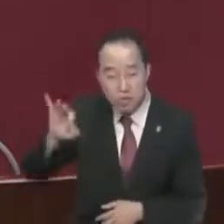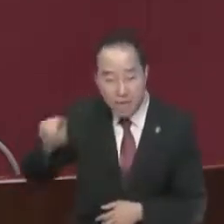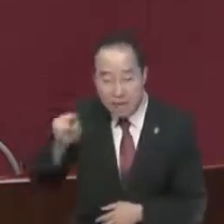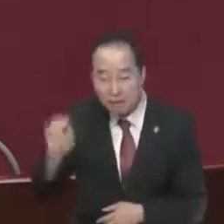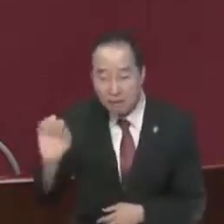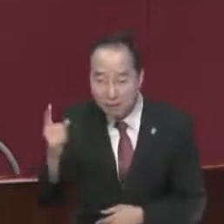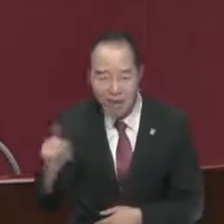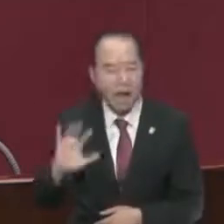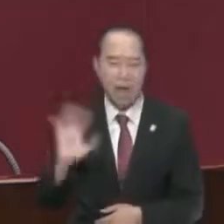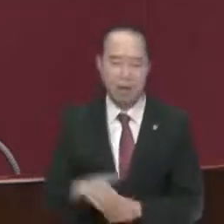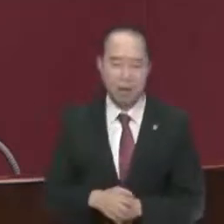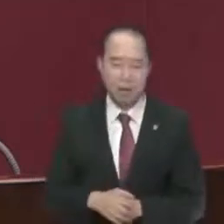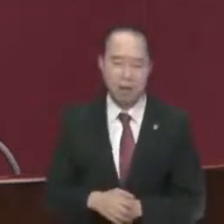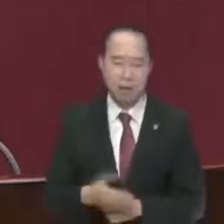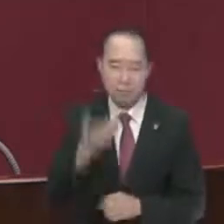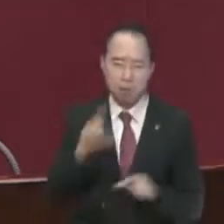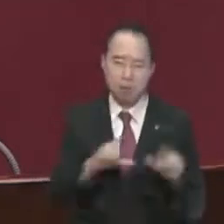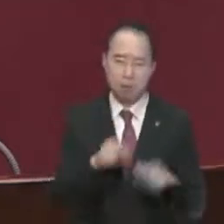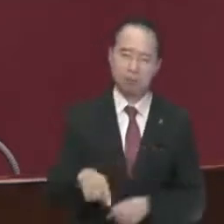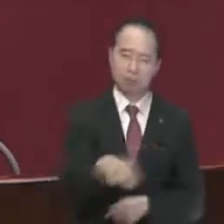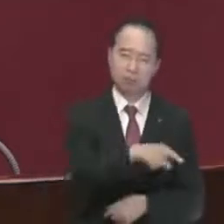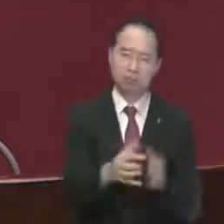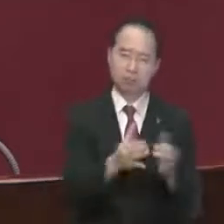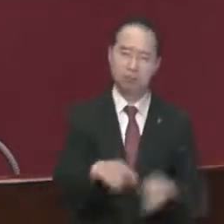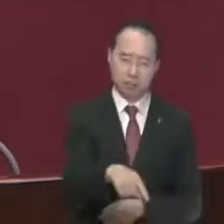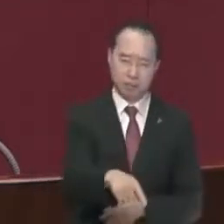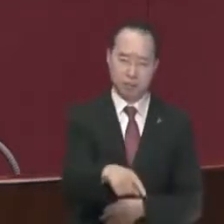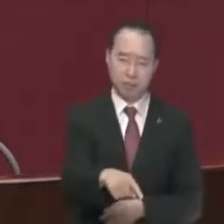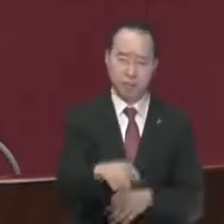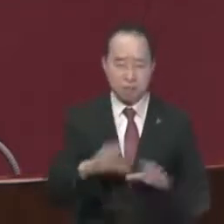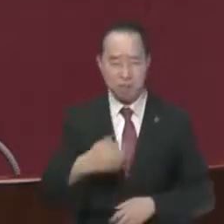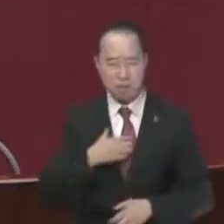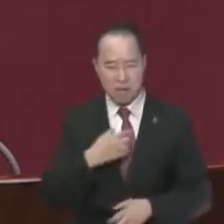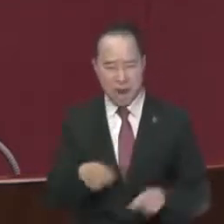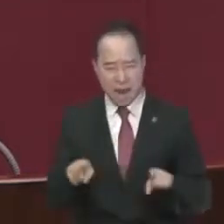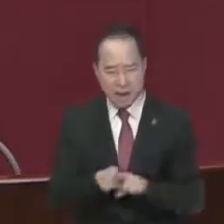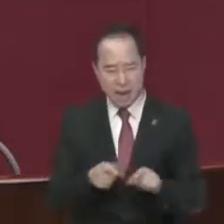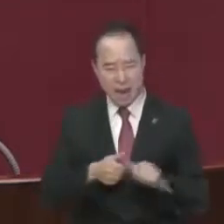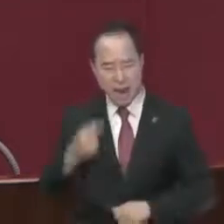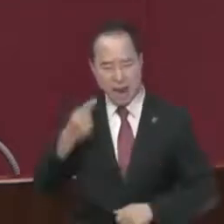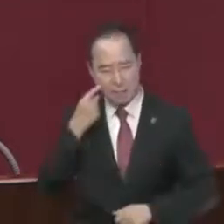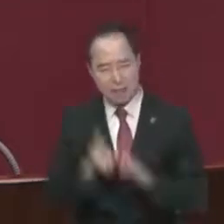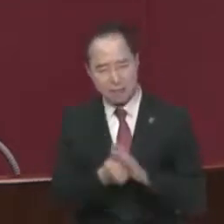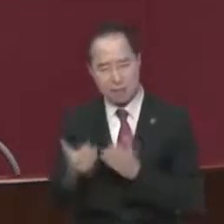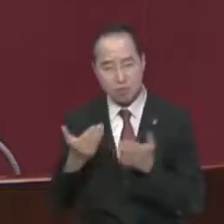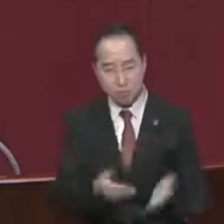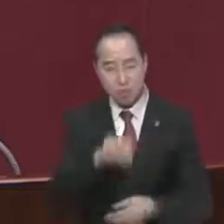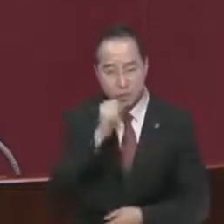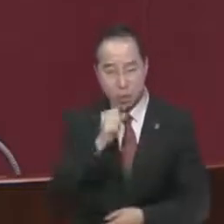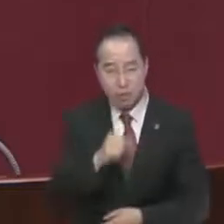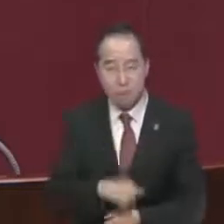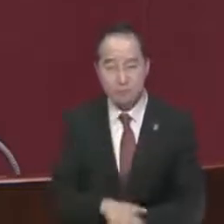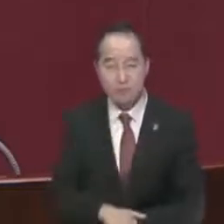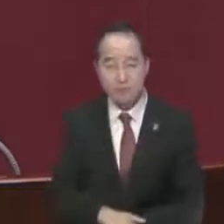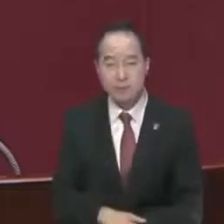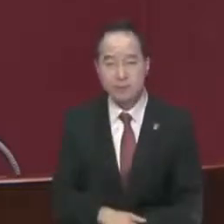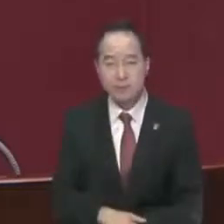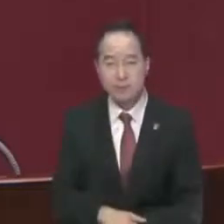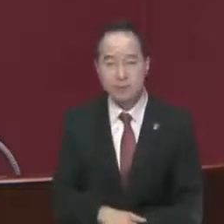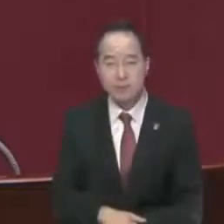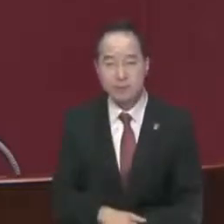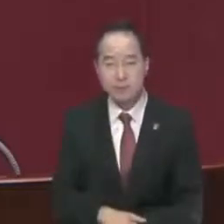걱정에 매일 절망하고 있는 국민들에게 대한민국이 이 위기를 함께 이겨낼 수 있다는 희망을 주고 있기 때문입니다.